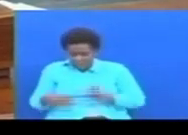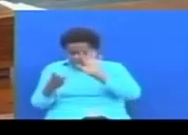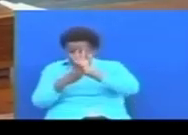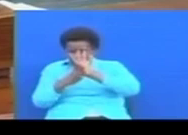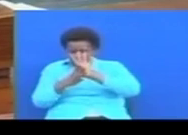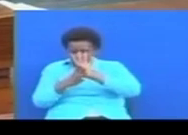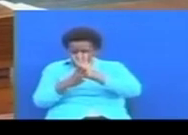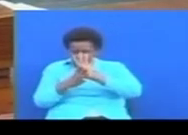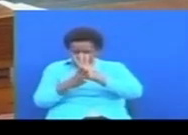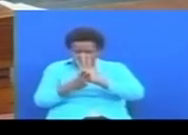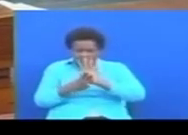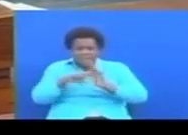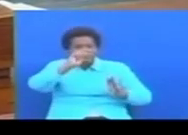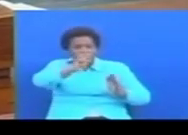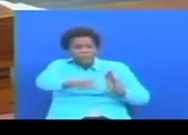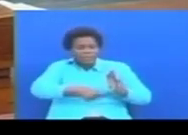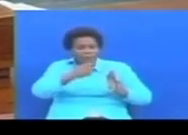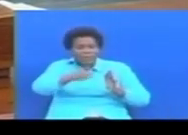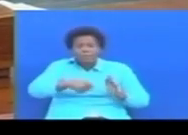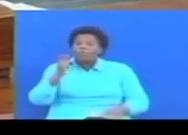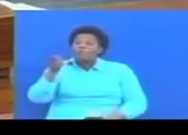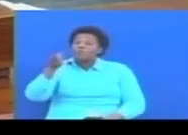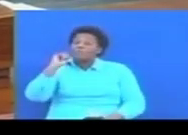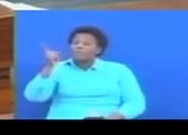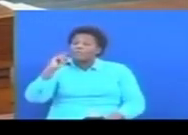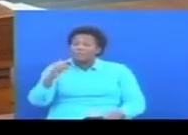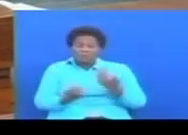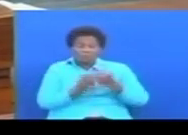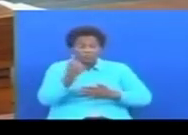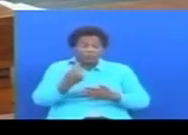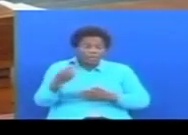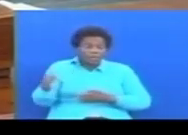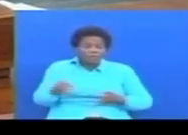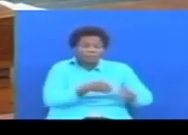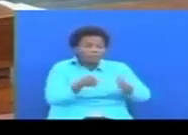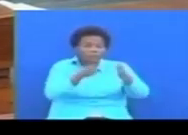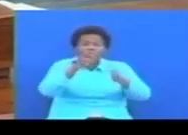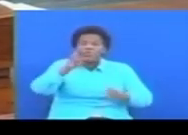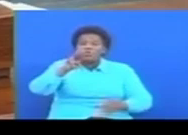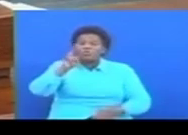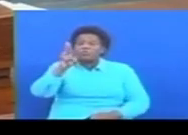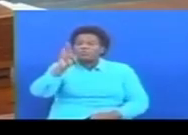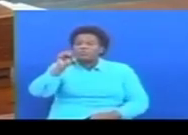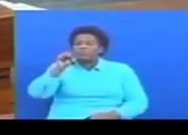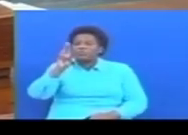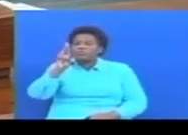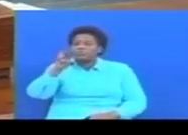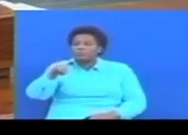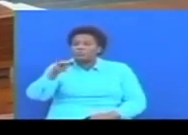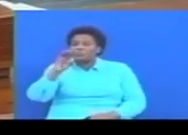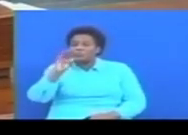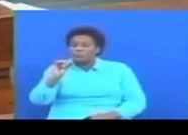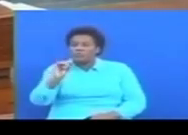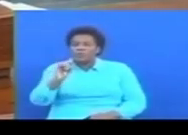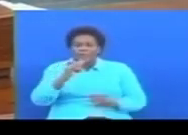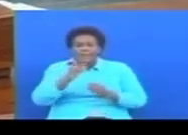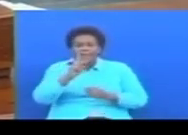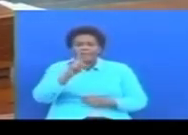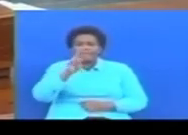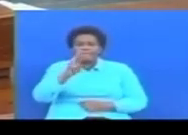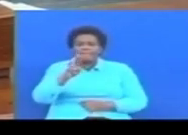wa kufua umeme wa megawati 80 kutoka mto Rusumo na Kakono megawati 87 katika